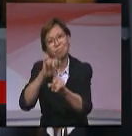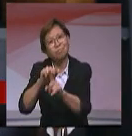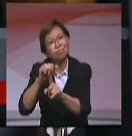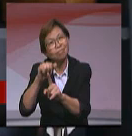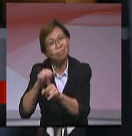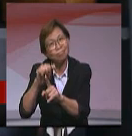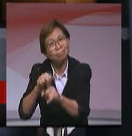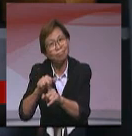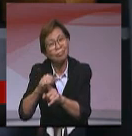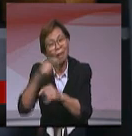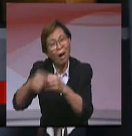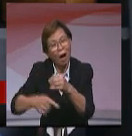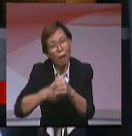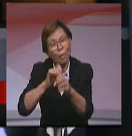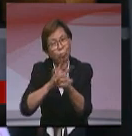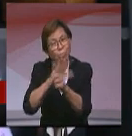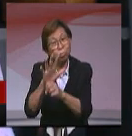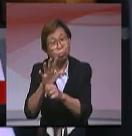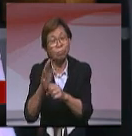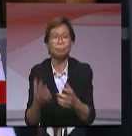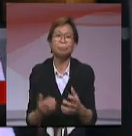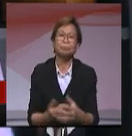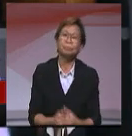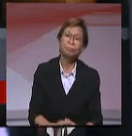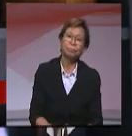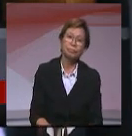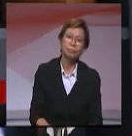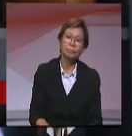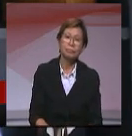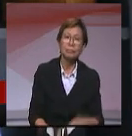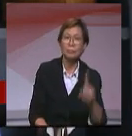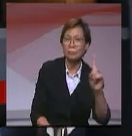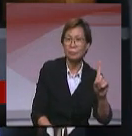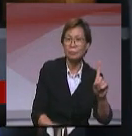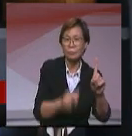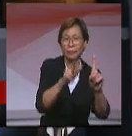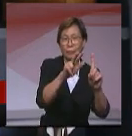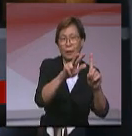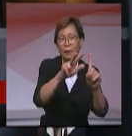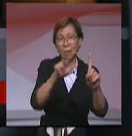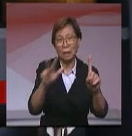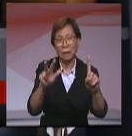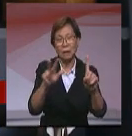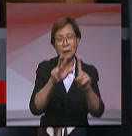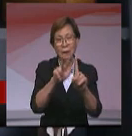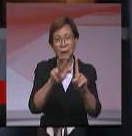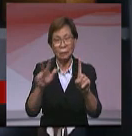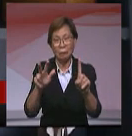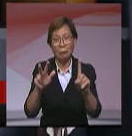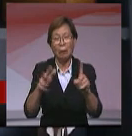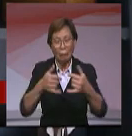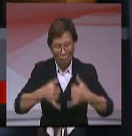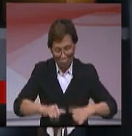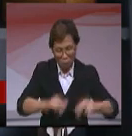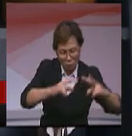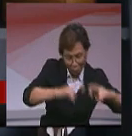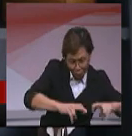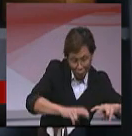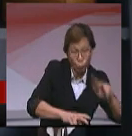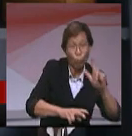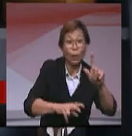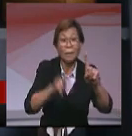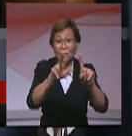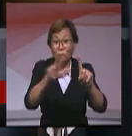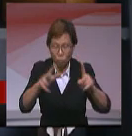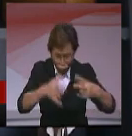COVID-19. Daripada jumlah tersebut, sebanyak 133 masih dalam siasatan,